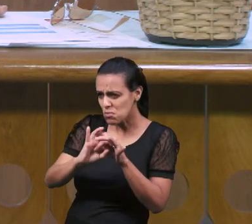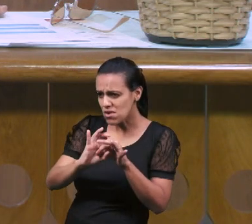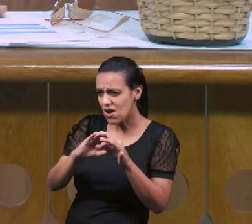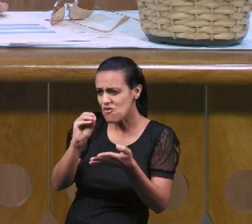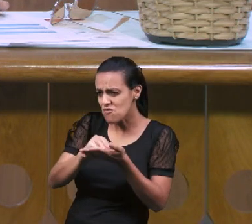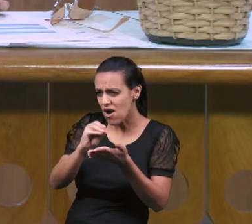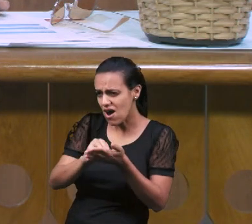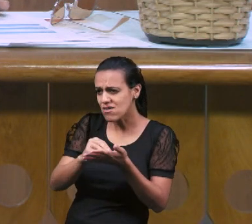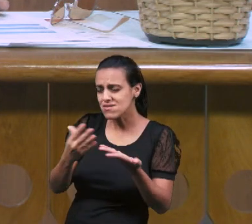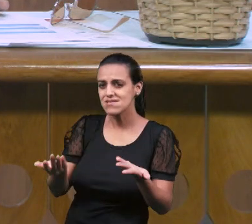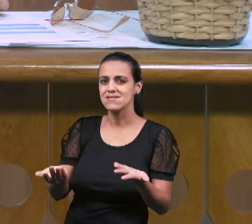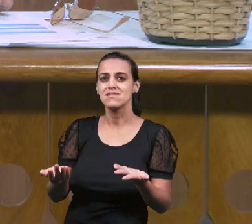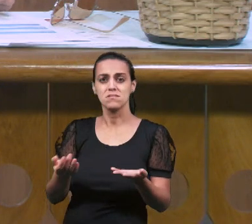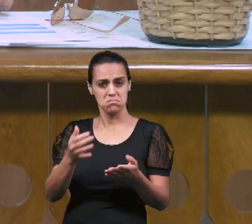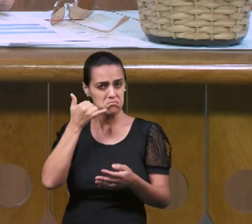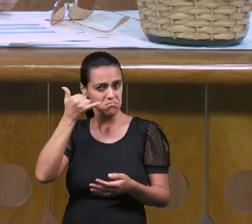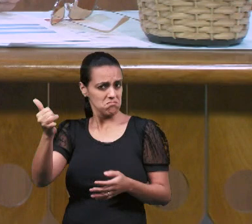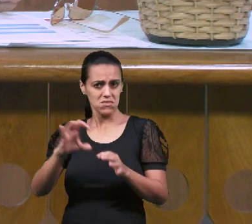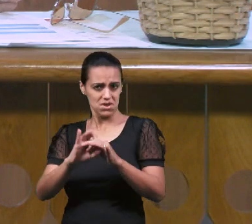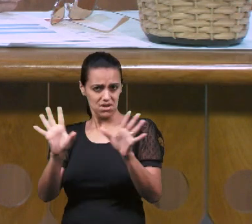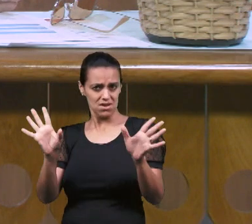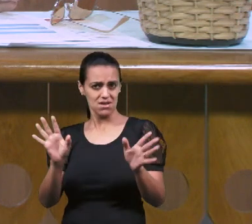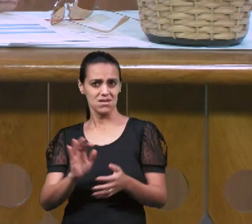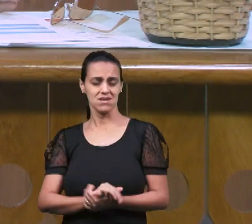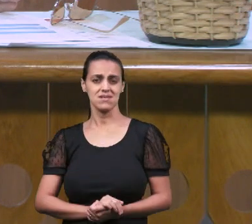un autre ici, Daniel.